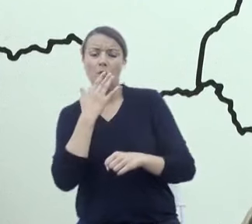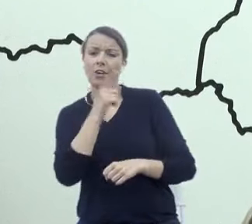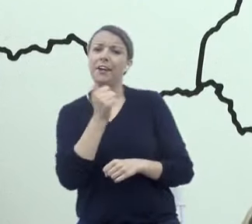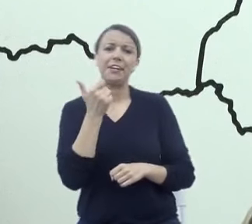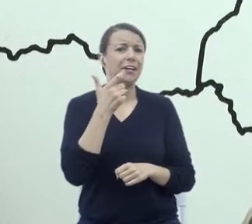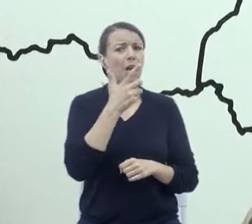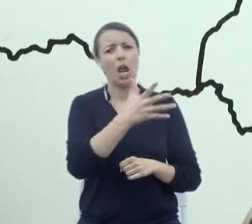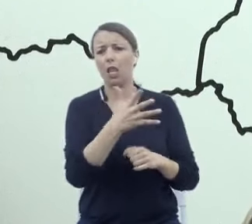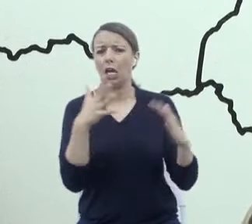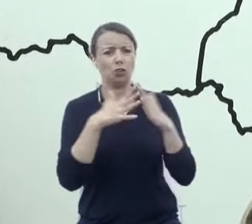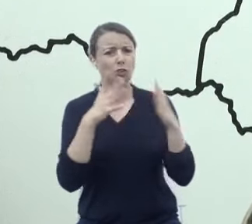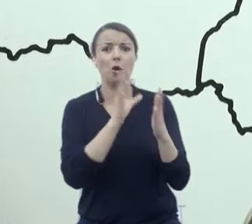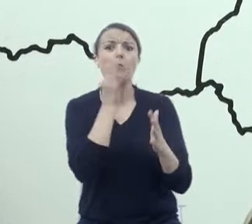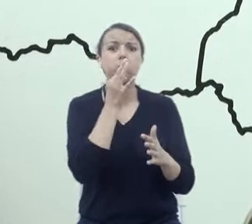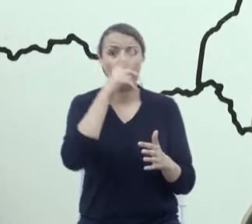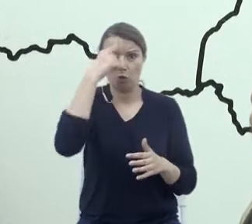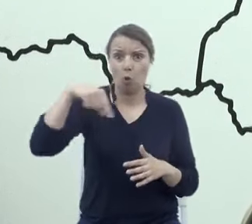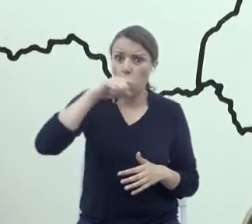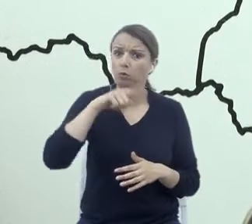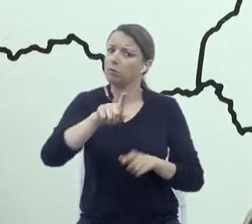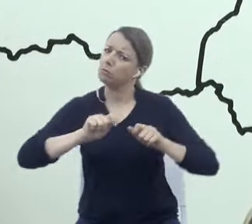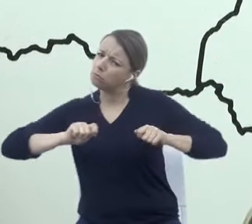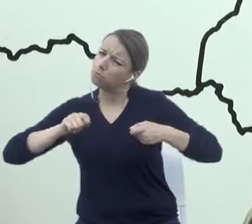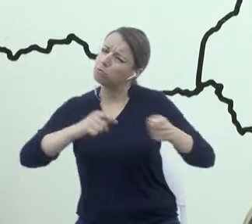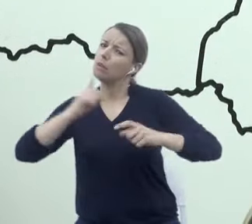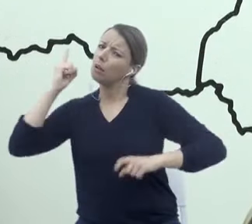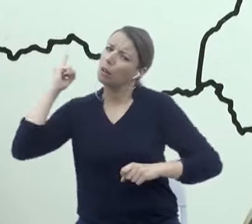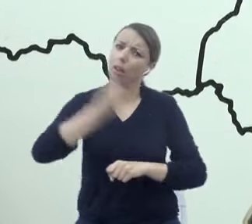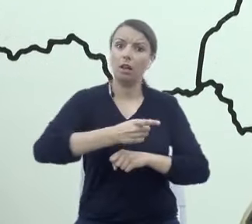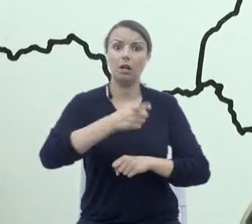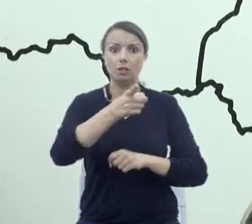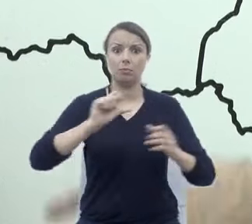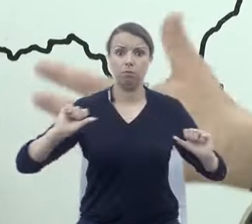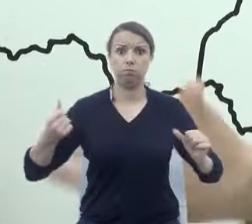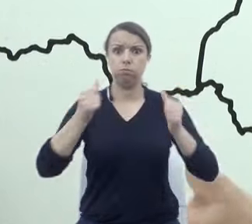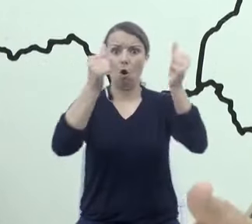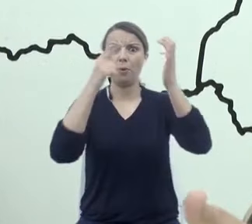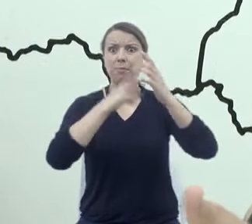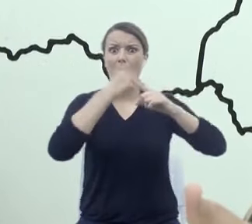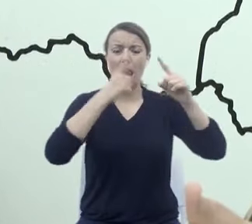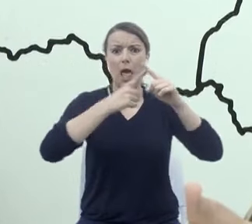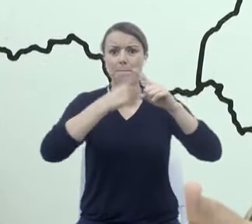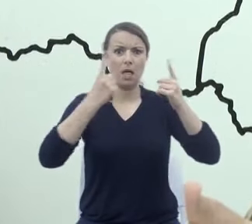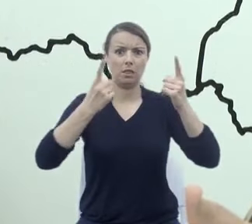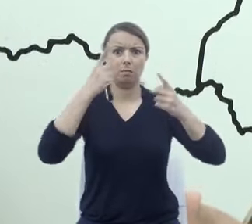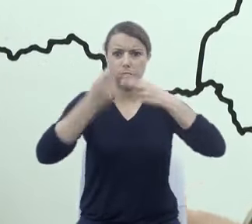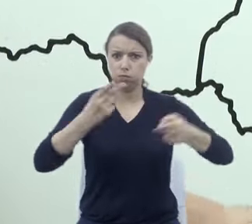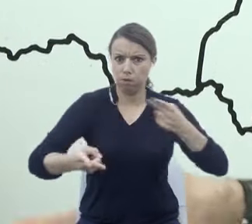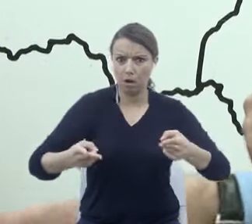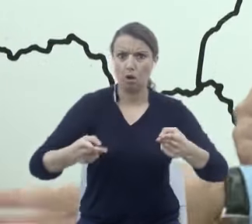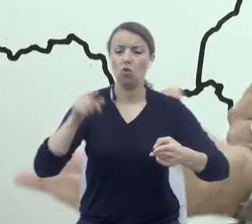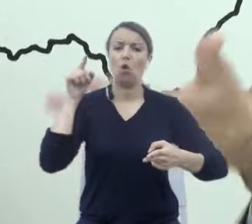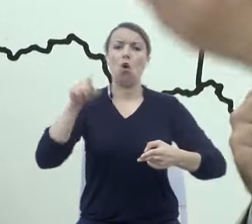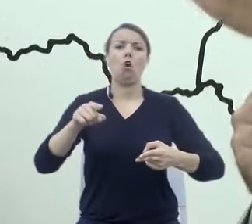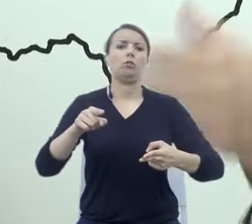których zmuszono, aby pokruszone fragmenty tego pomnika włożyli na